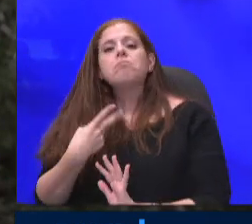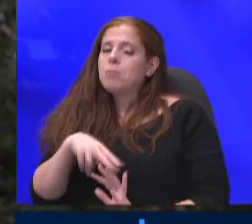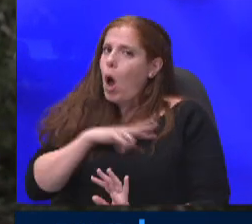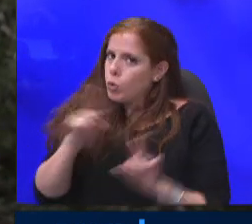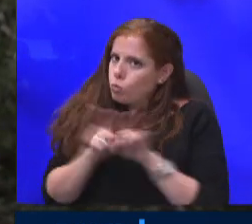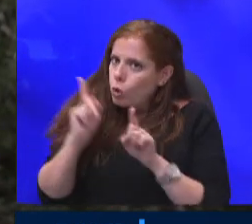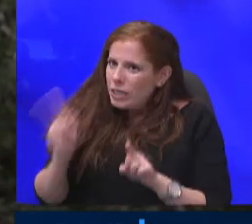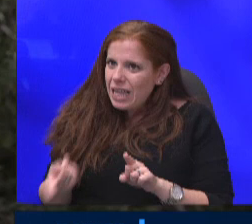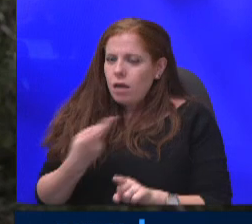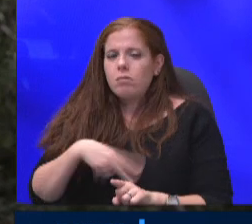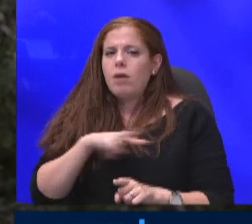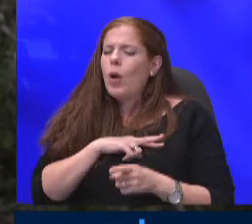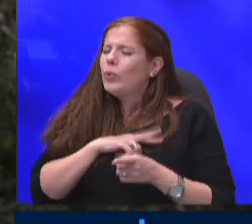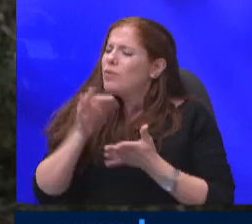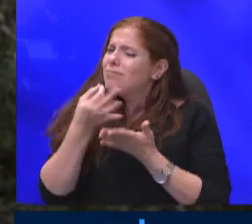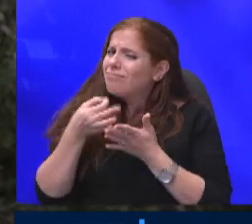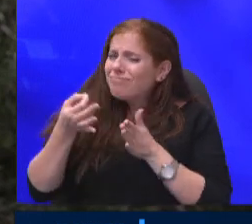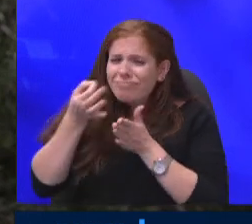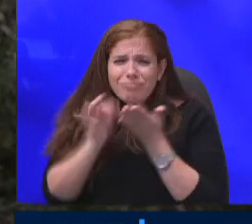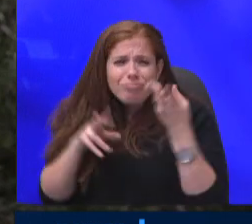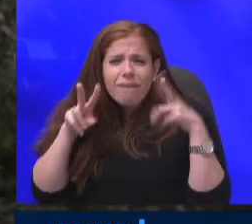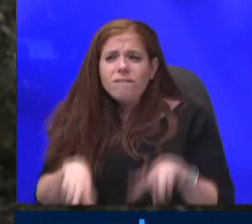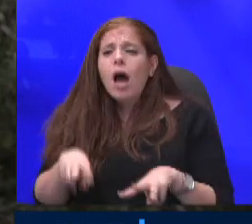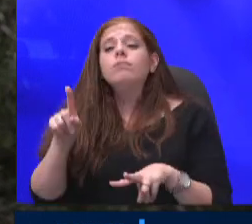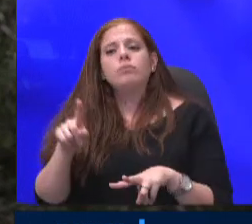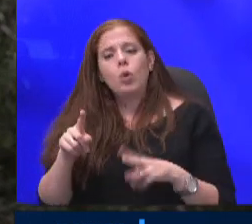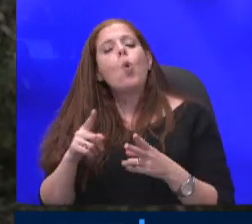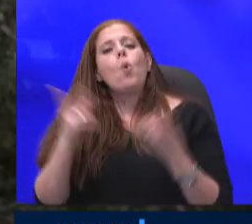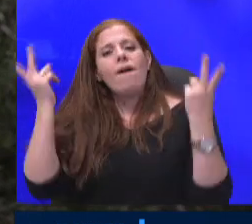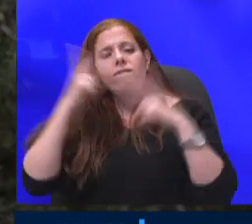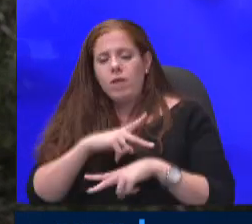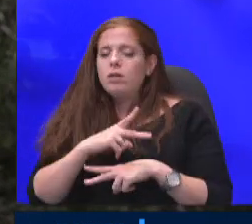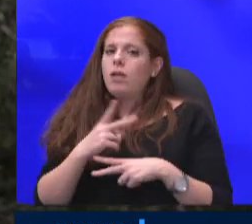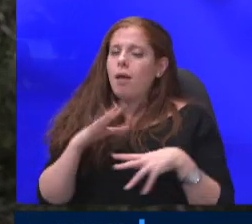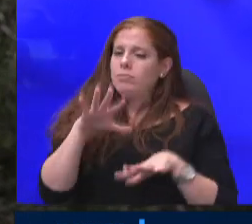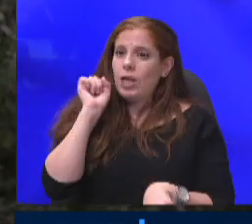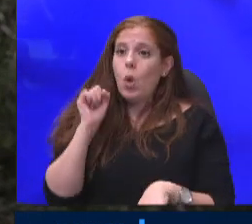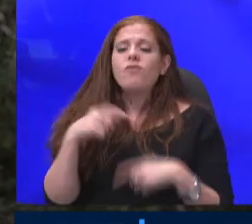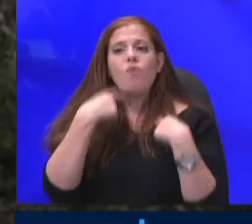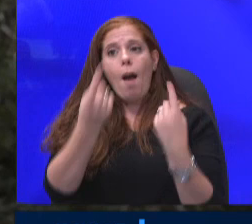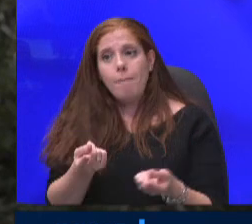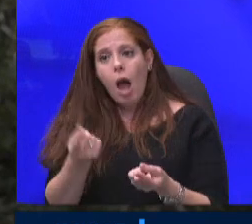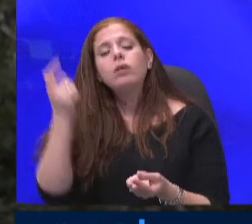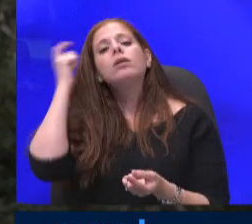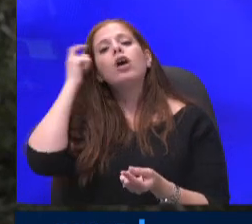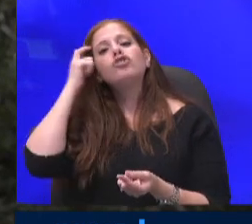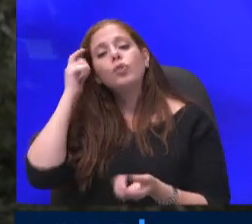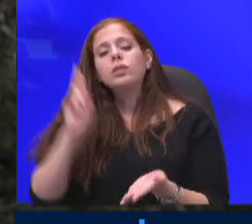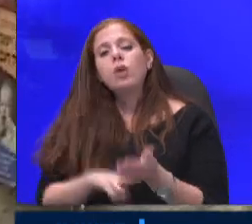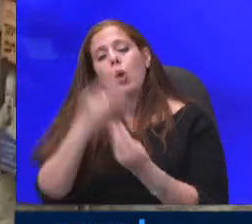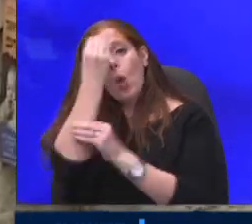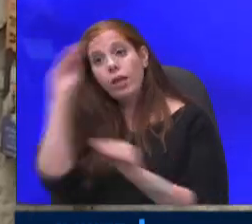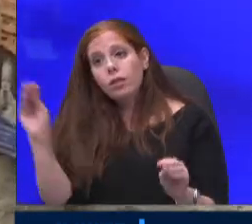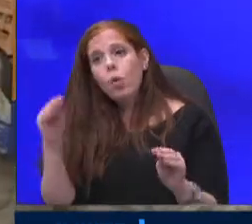מאוד, הוא פרס את המסקנות שלו בפני גדולי ישראל שחשבו שזה נכון להודיע לכו